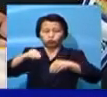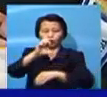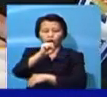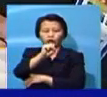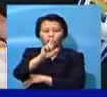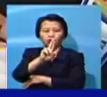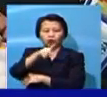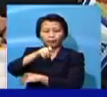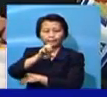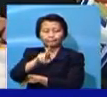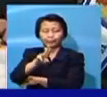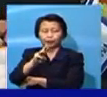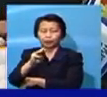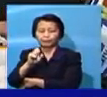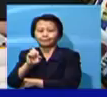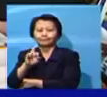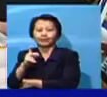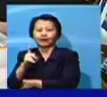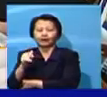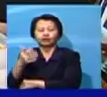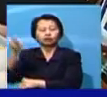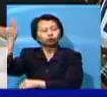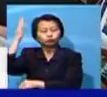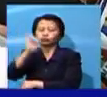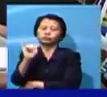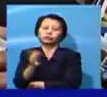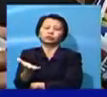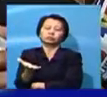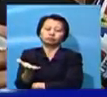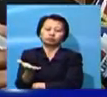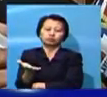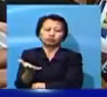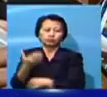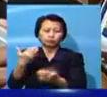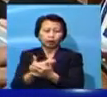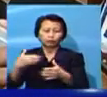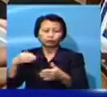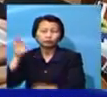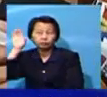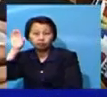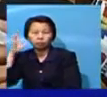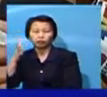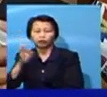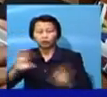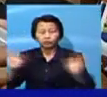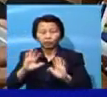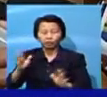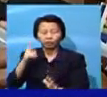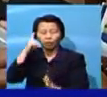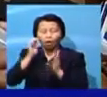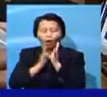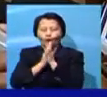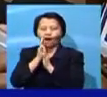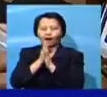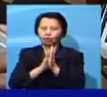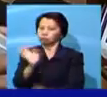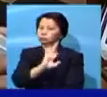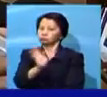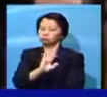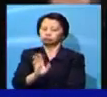disebut tadi tak tahu ke mana lagi supermarket Lulu ni baru dengar cerita Janganlah kerana khayal